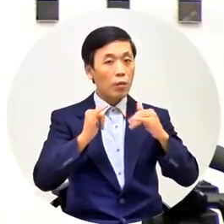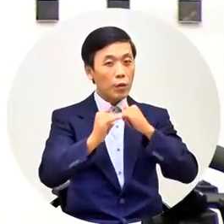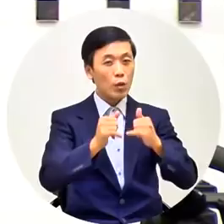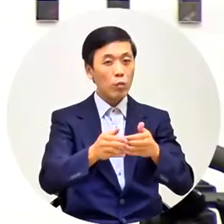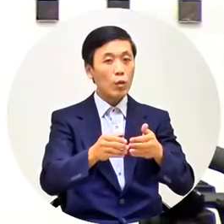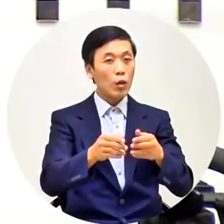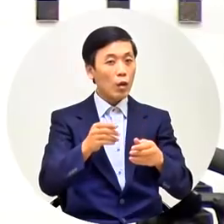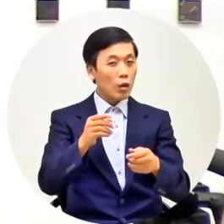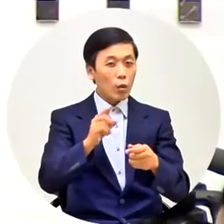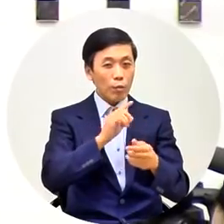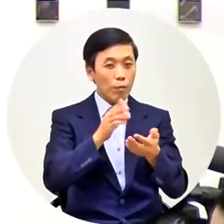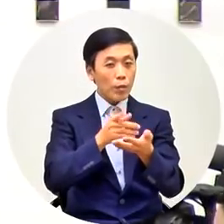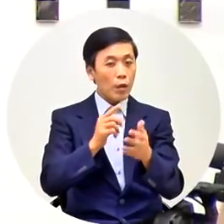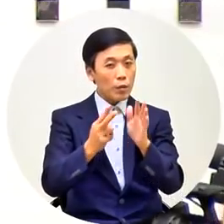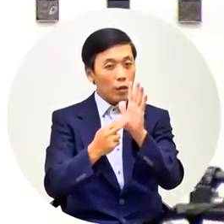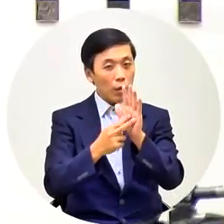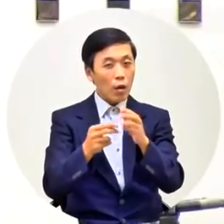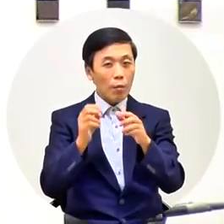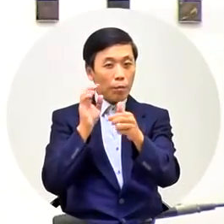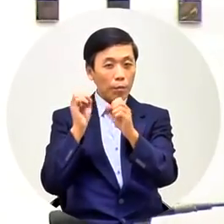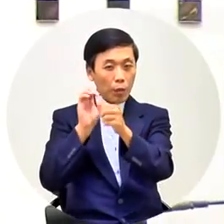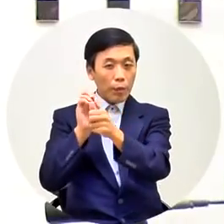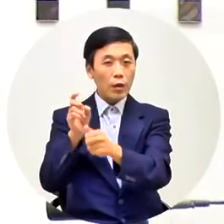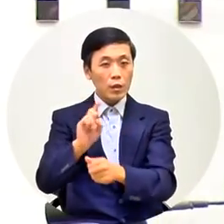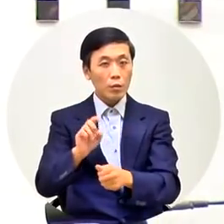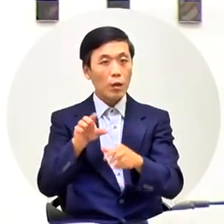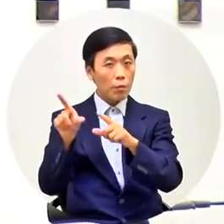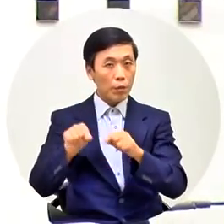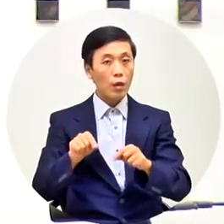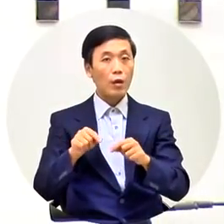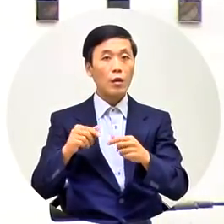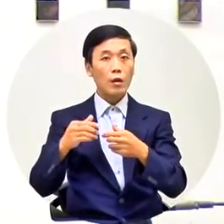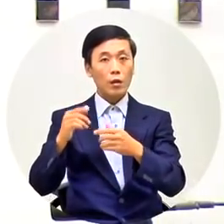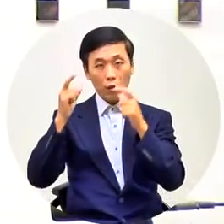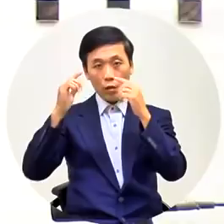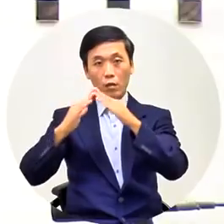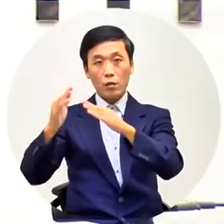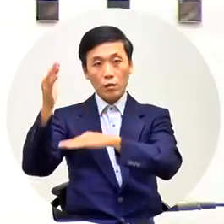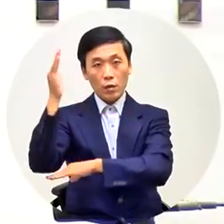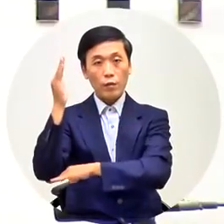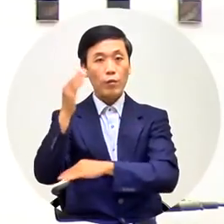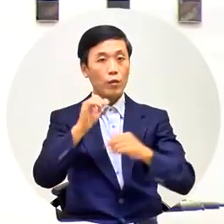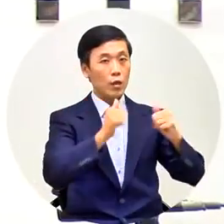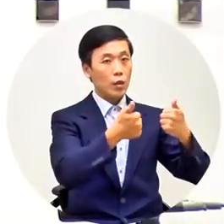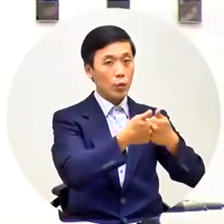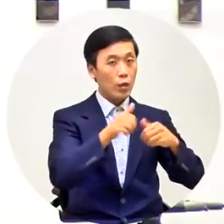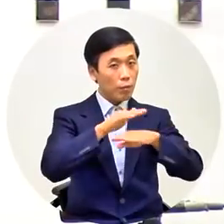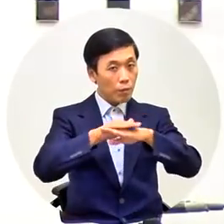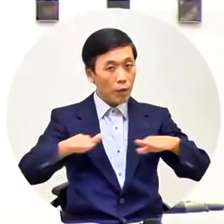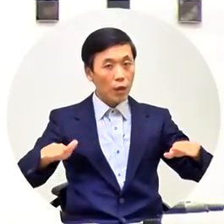信府会之间在和谐的前提之下，一定可以为市民、为高雄市的未来发展做出最大的贡